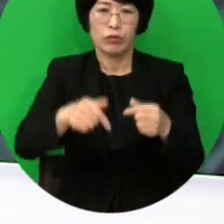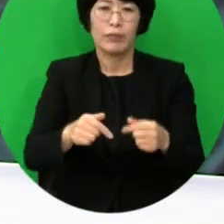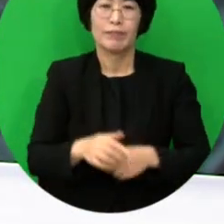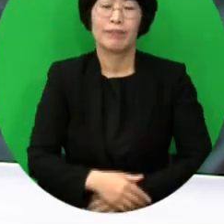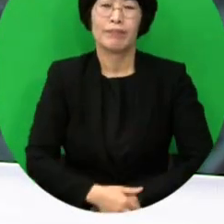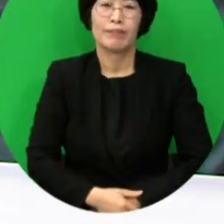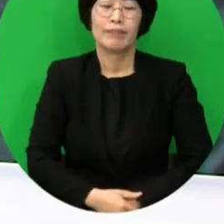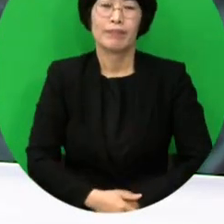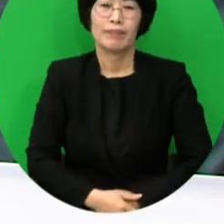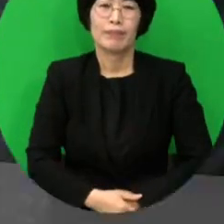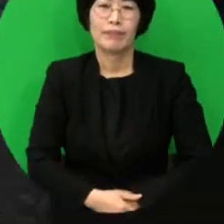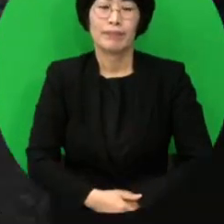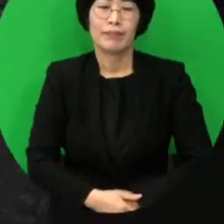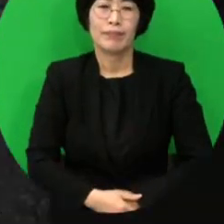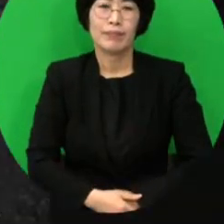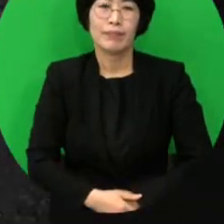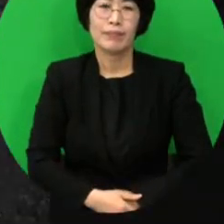기자입니다.